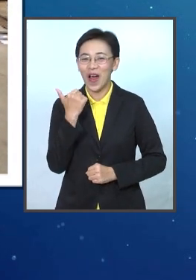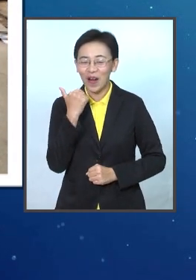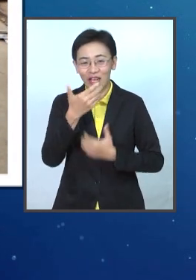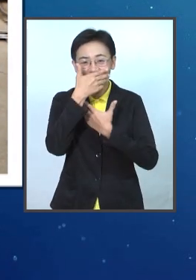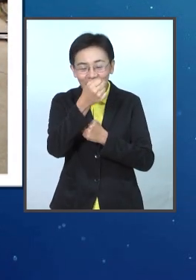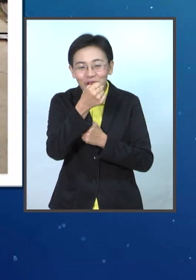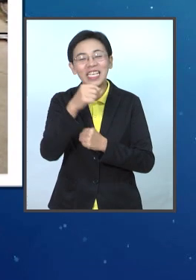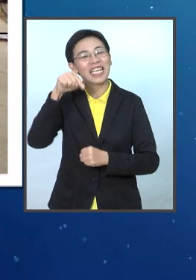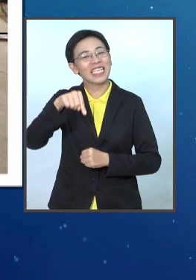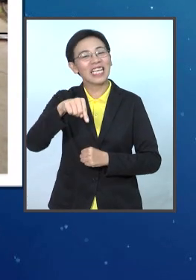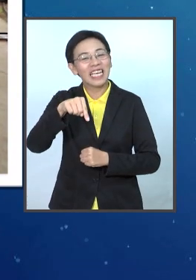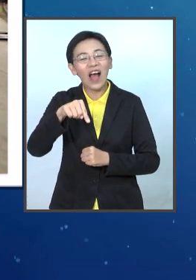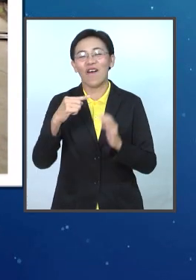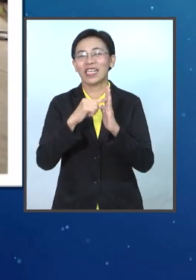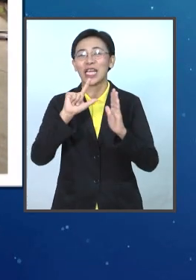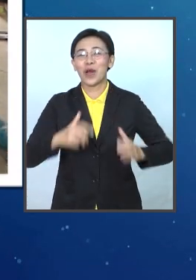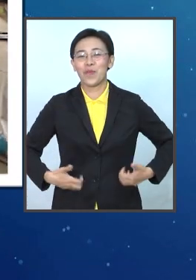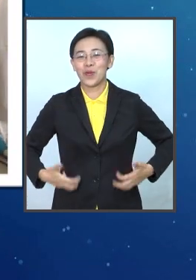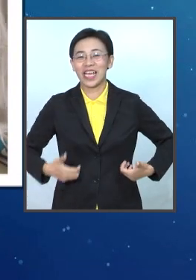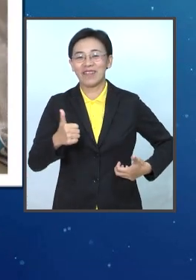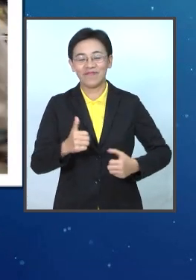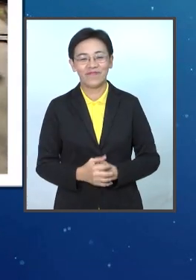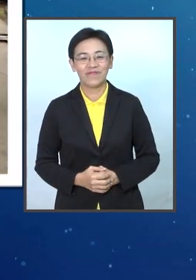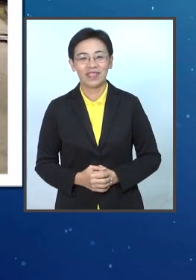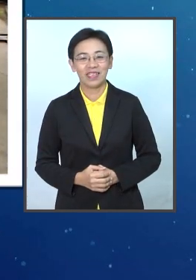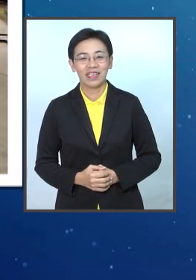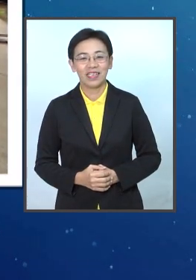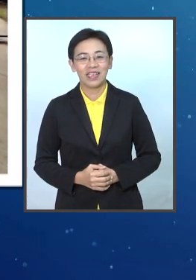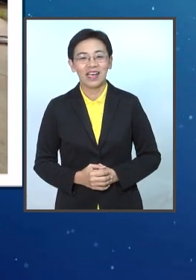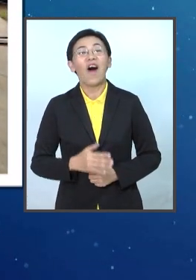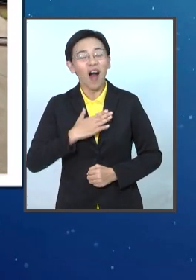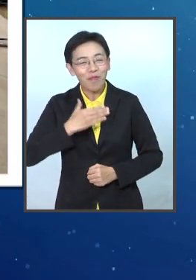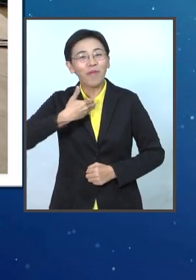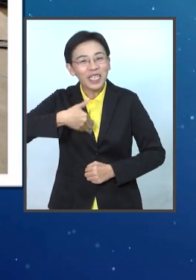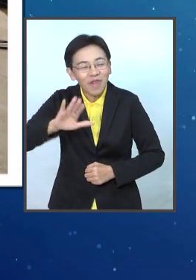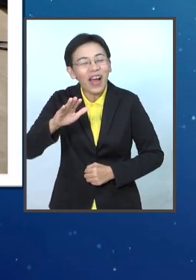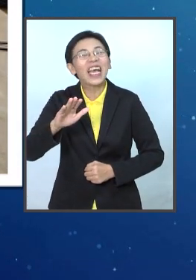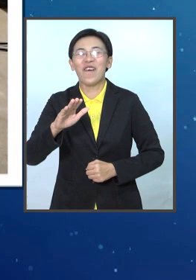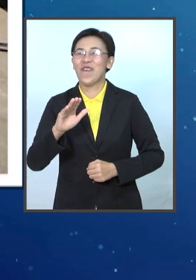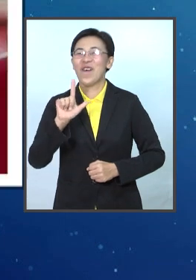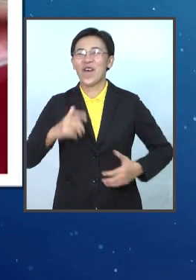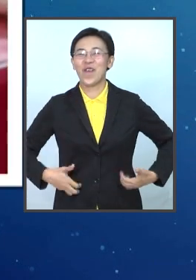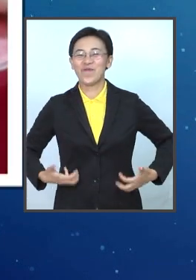ครับ ถ้าสนใจไปที่บ้านโมกุลลพบุรีนะคะ ผมจำคือถ้าผมอยากทานอีกทีต้องไปที่ลพบุรี